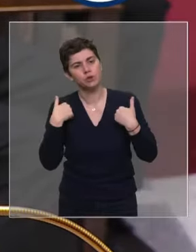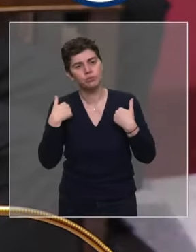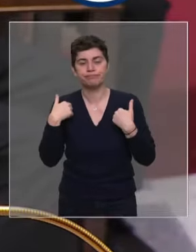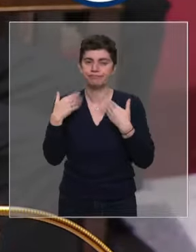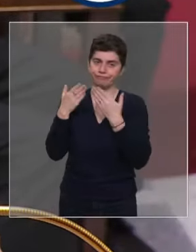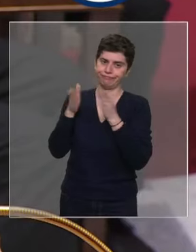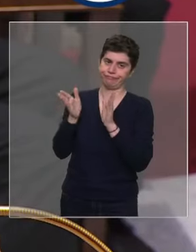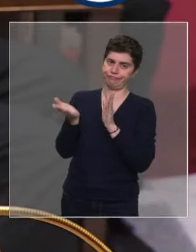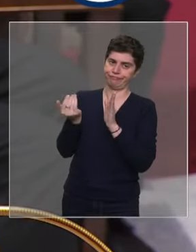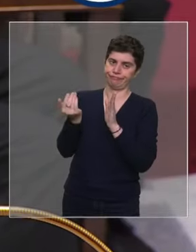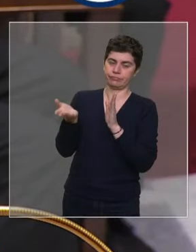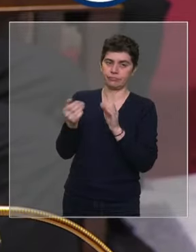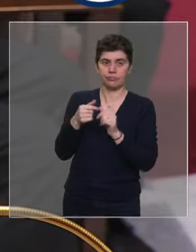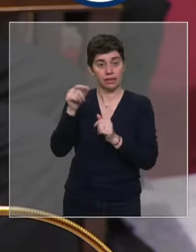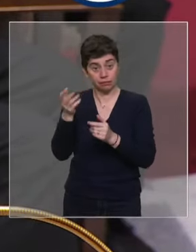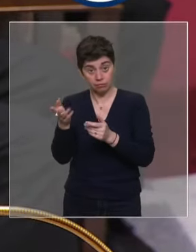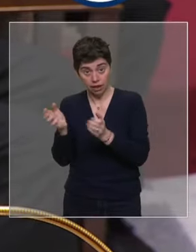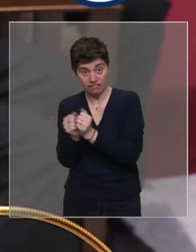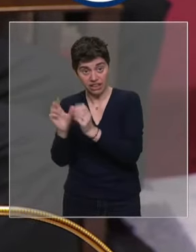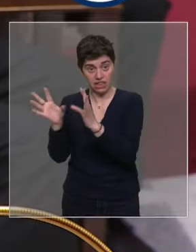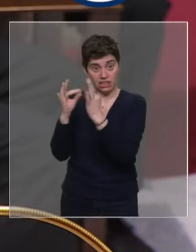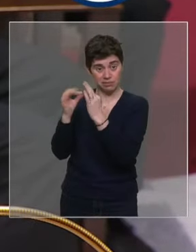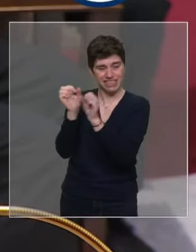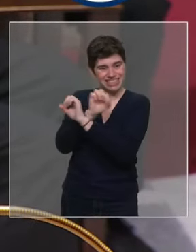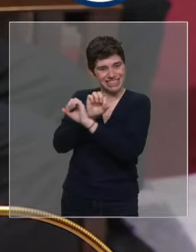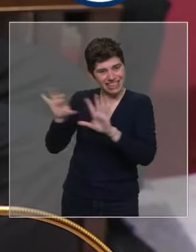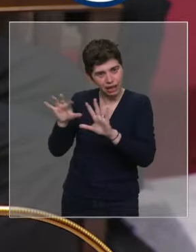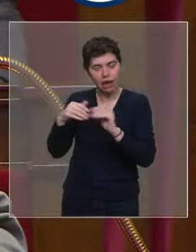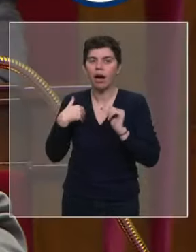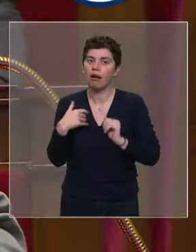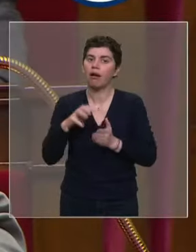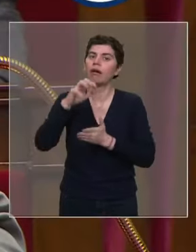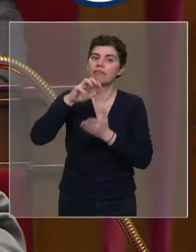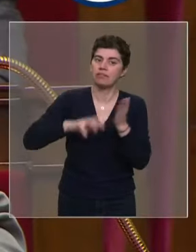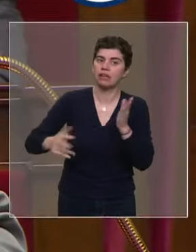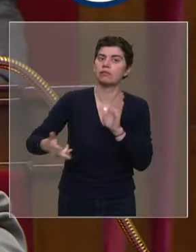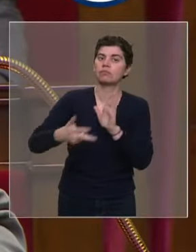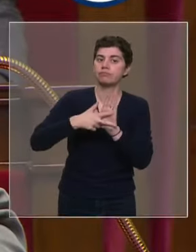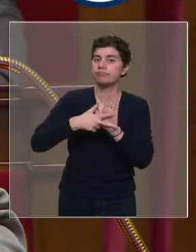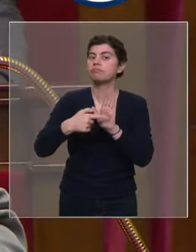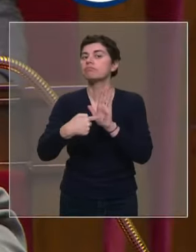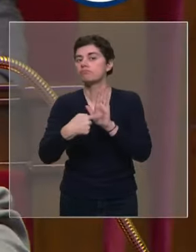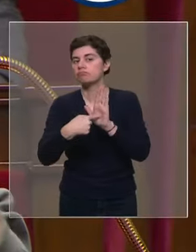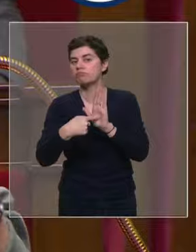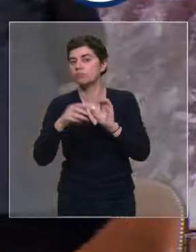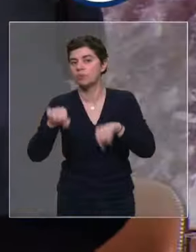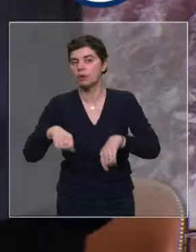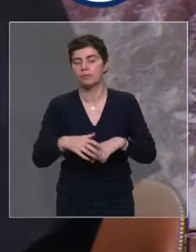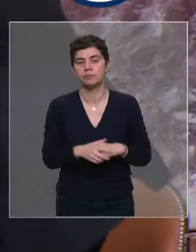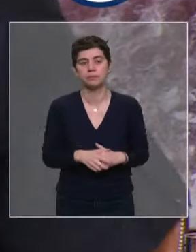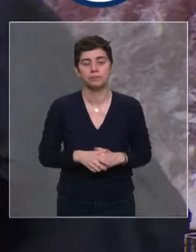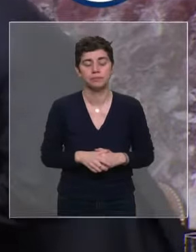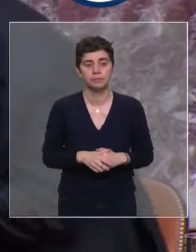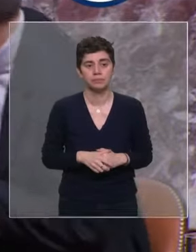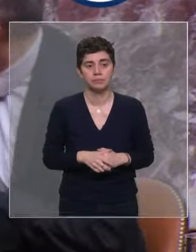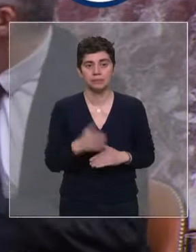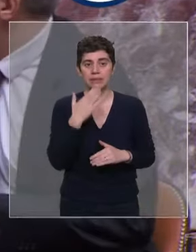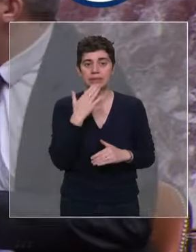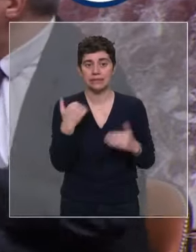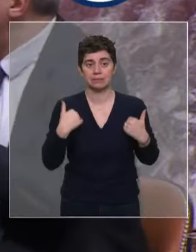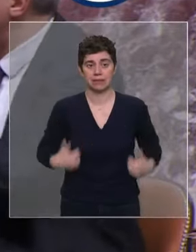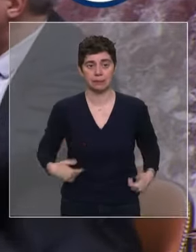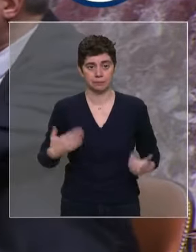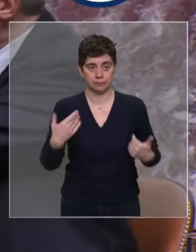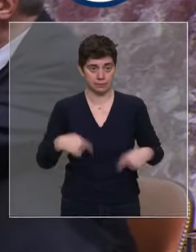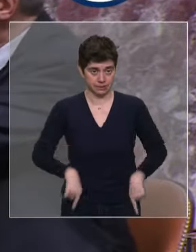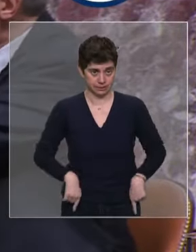nous obtenons des clarifications, nous pourrons soutenir le texte lors de son adoption finale. Je vous remercie, Madame la